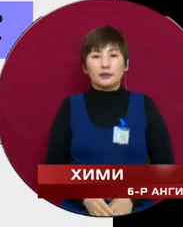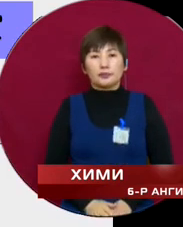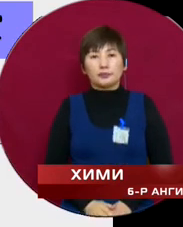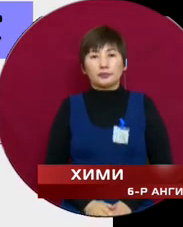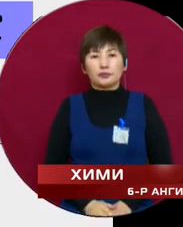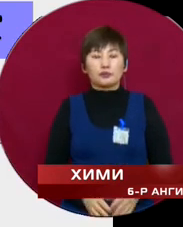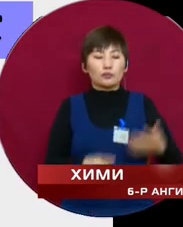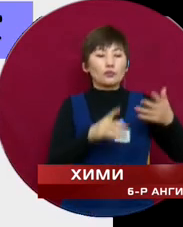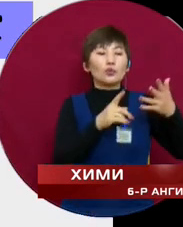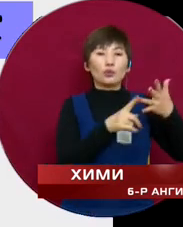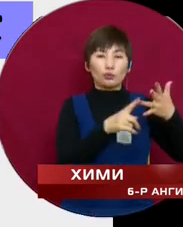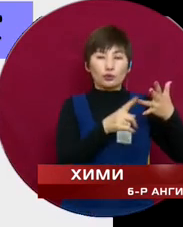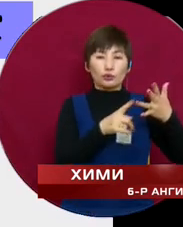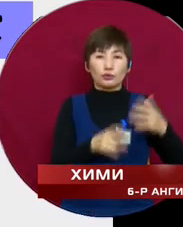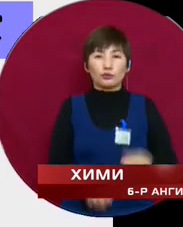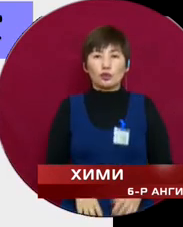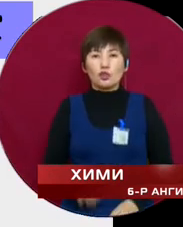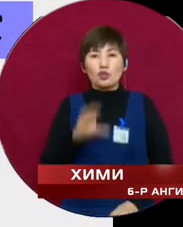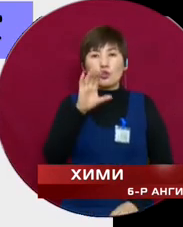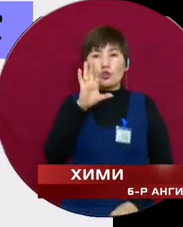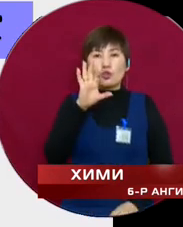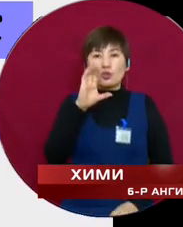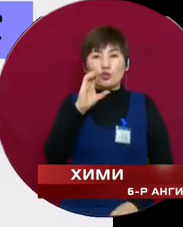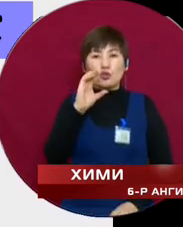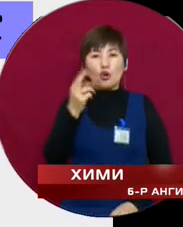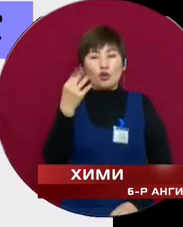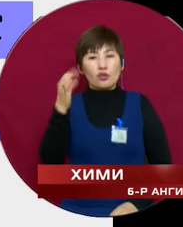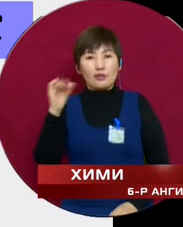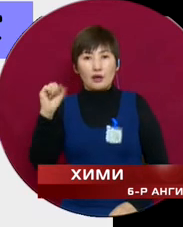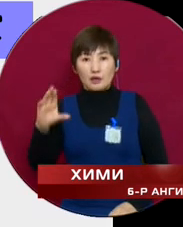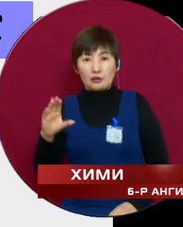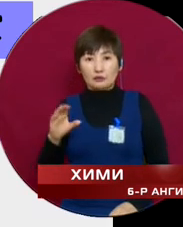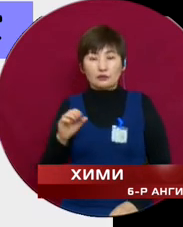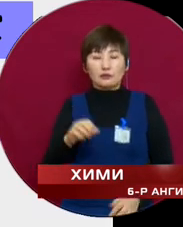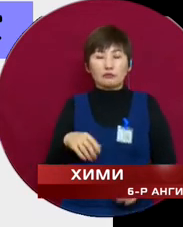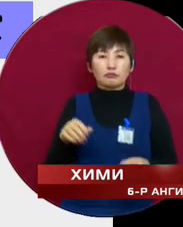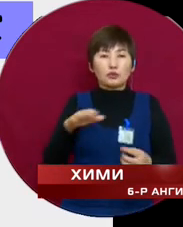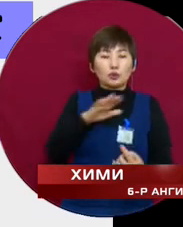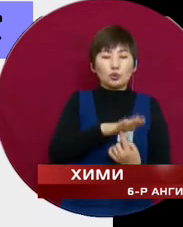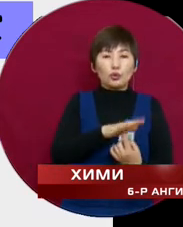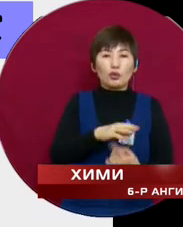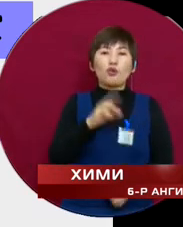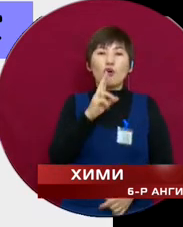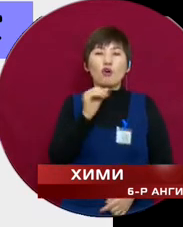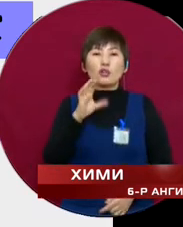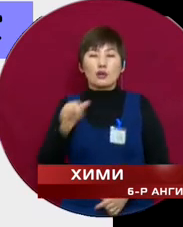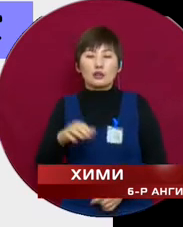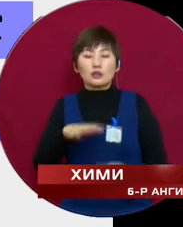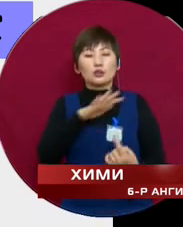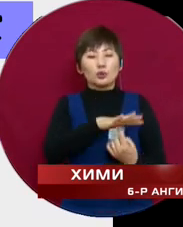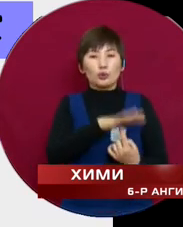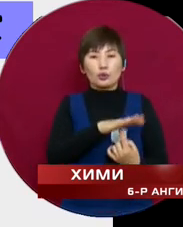За дөрөвд нь содын уусмал нь суурлаг шинжтэй, кока-кола нь хүчлэг орчинтой.